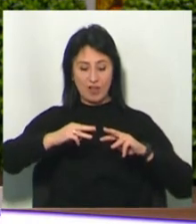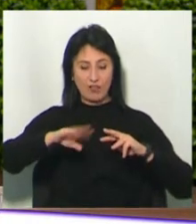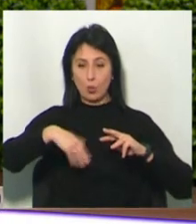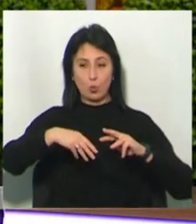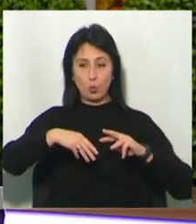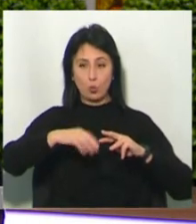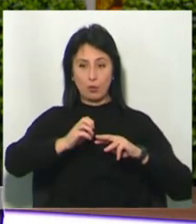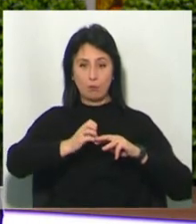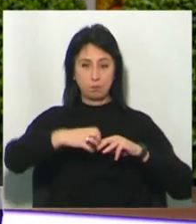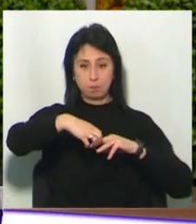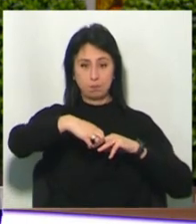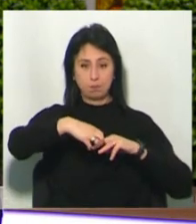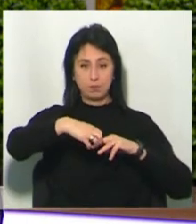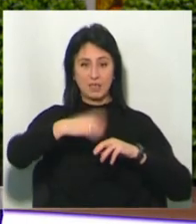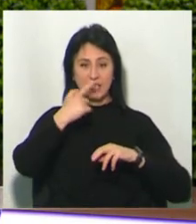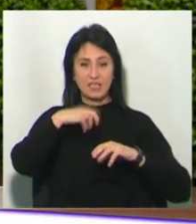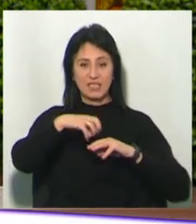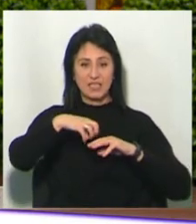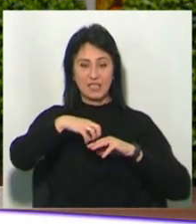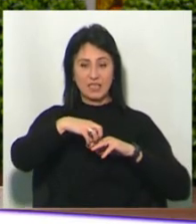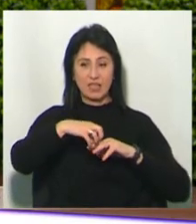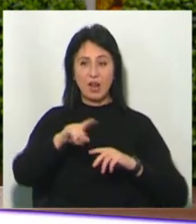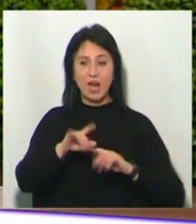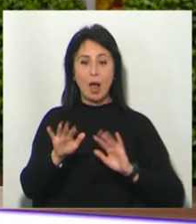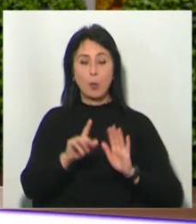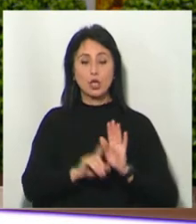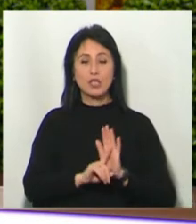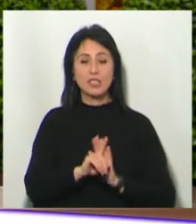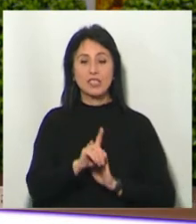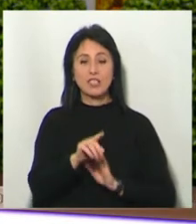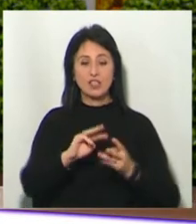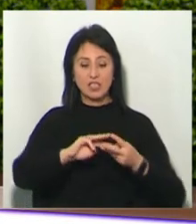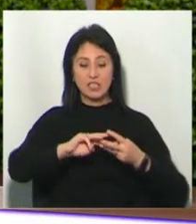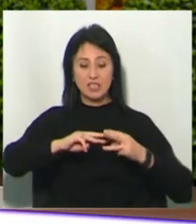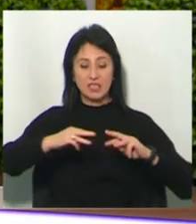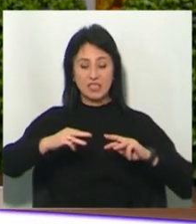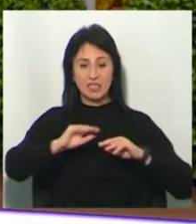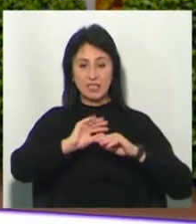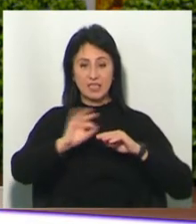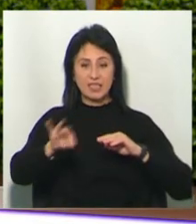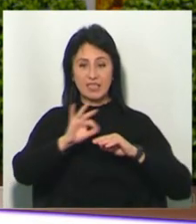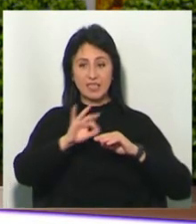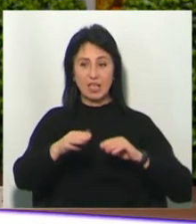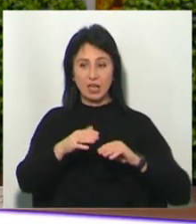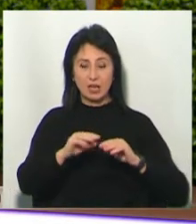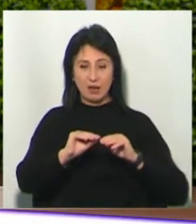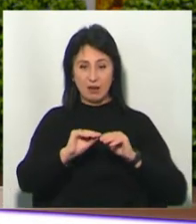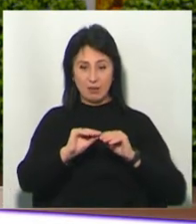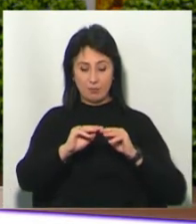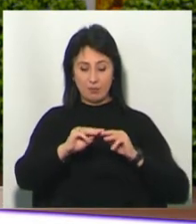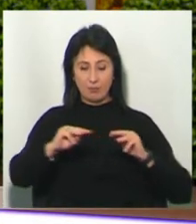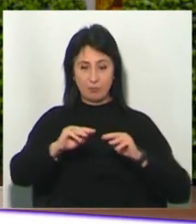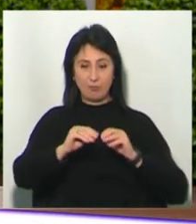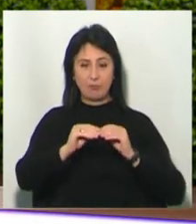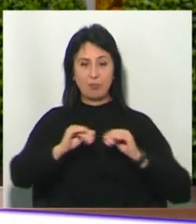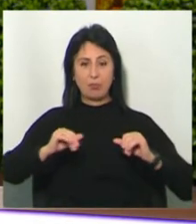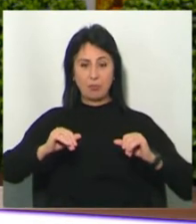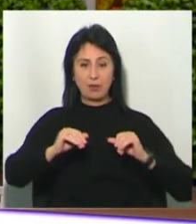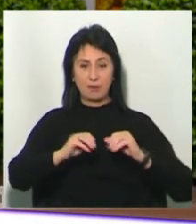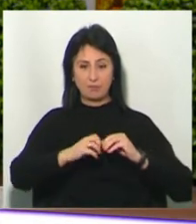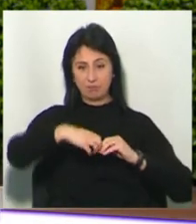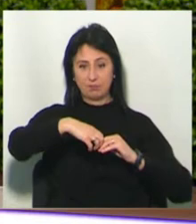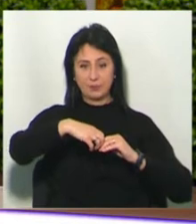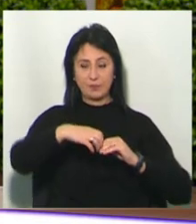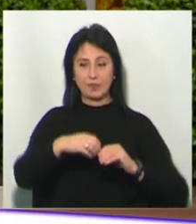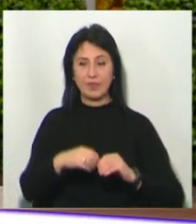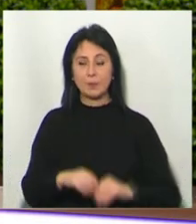არარსებობა, ან კიდევ განლევა, ხო? ეს რა პროცესში დაიწყება ამ კონთოვანი შრის არარსებობის, ანუ განლევა, ამის